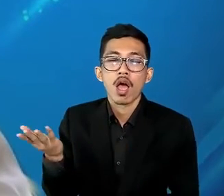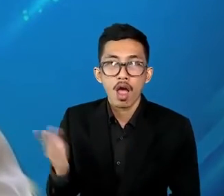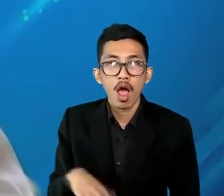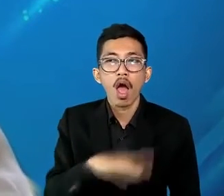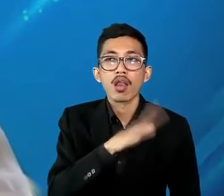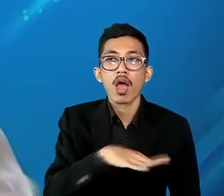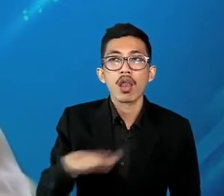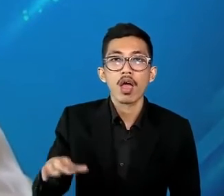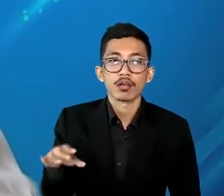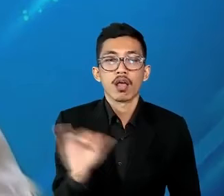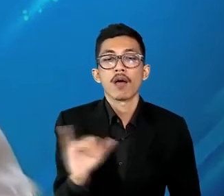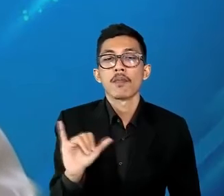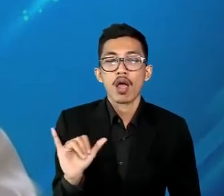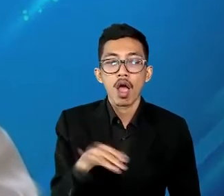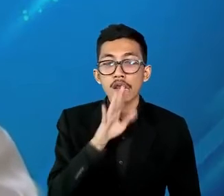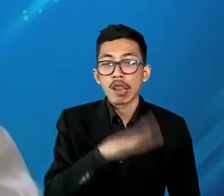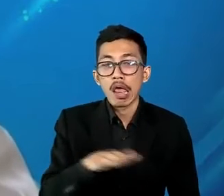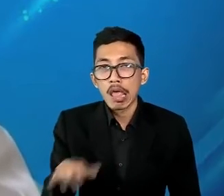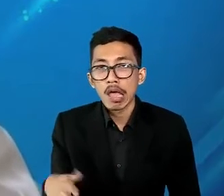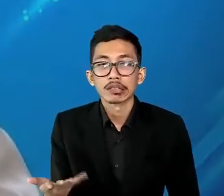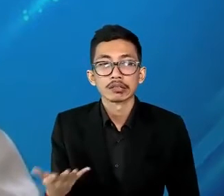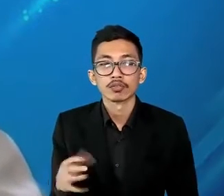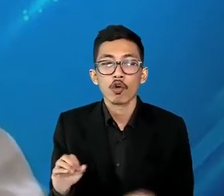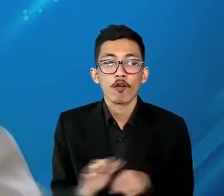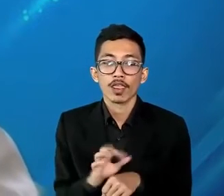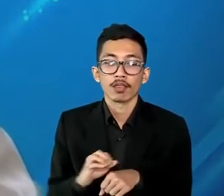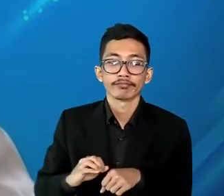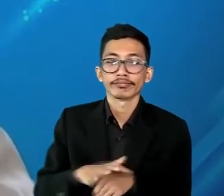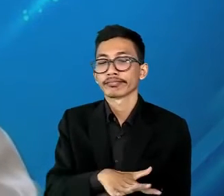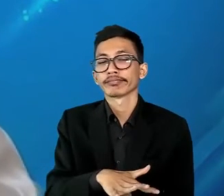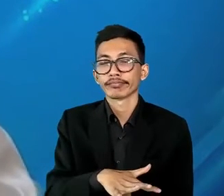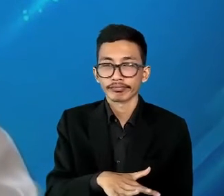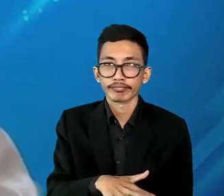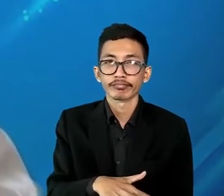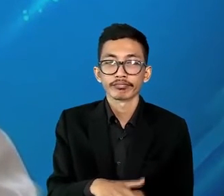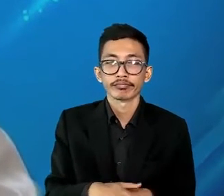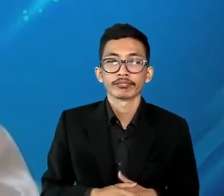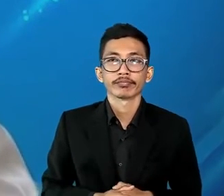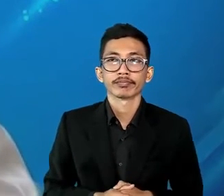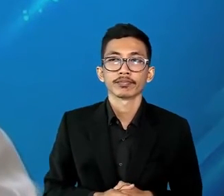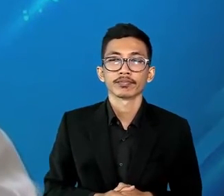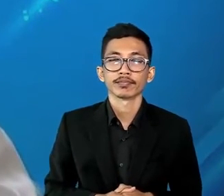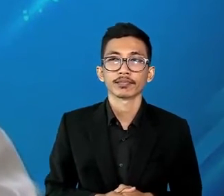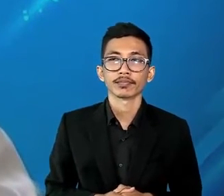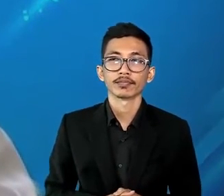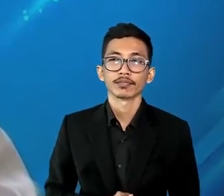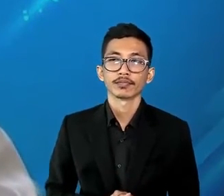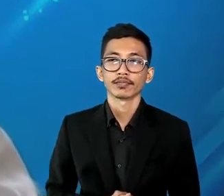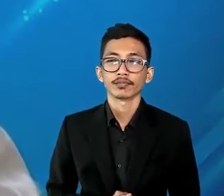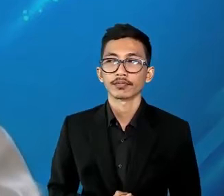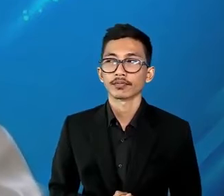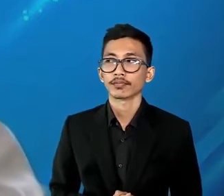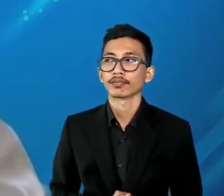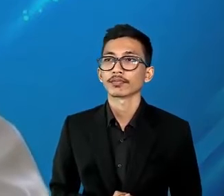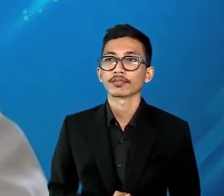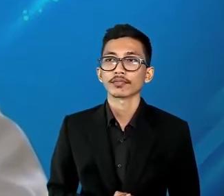anak-anak. Ternyata banyak sekali masalah COVID ini sesudah dia sembuh. Jadi saya berharap